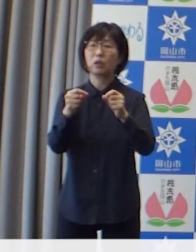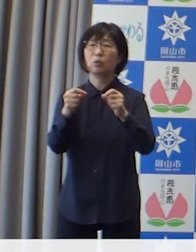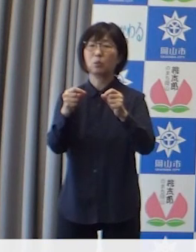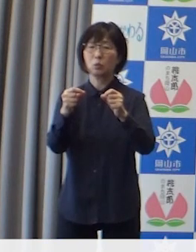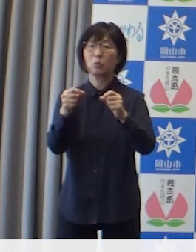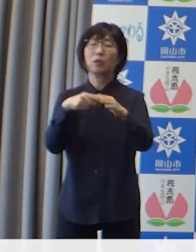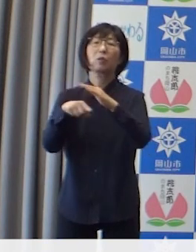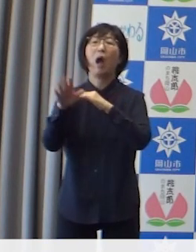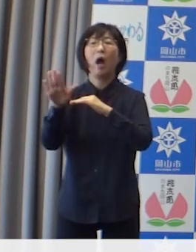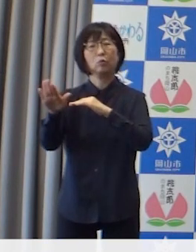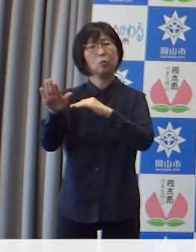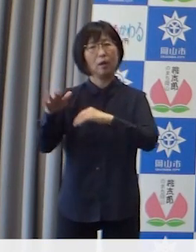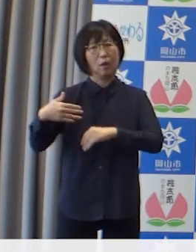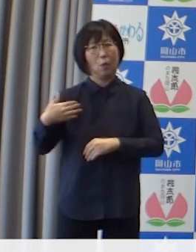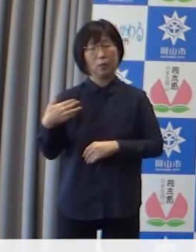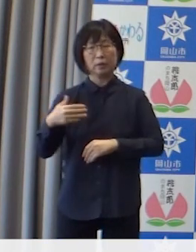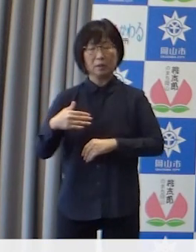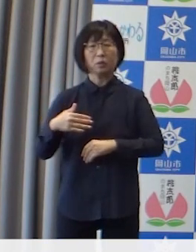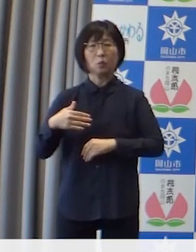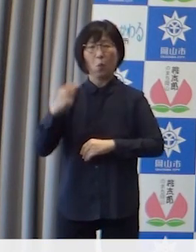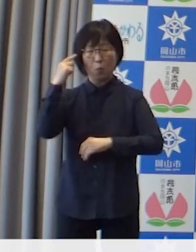よく見てみると、